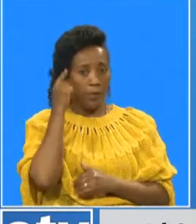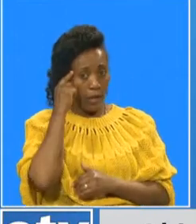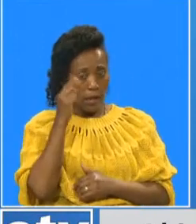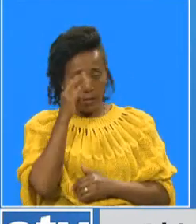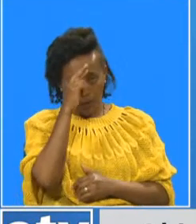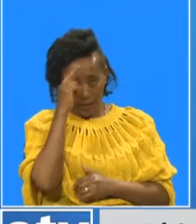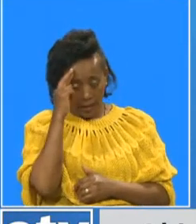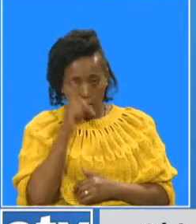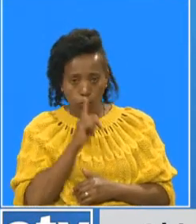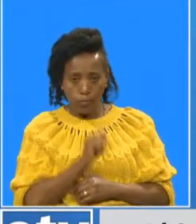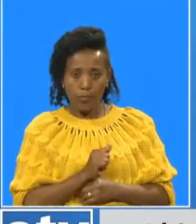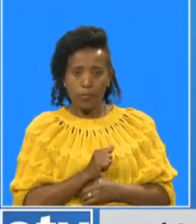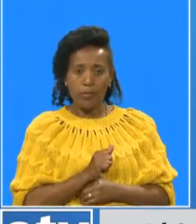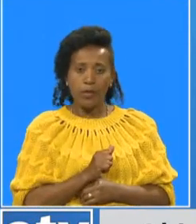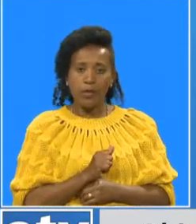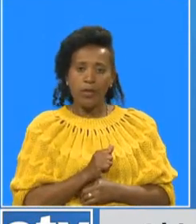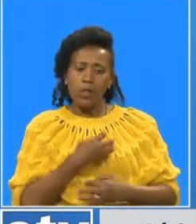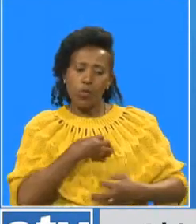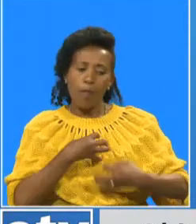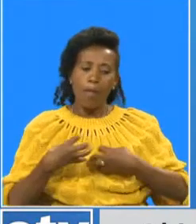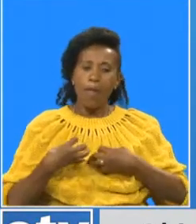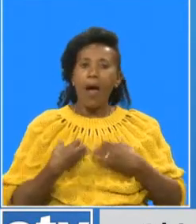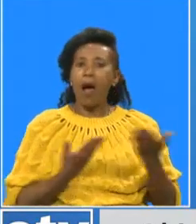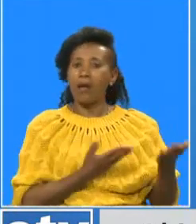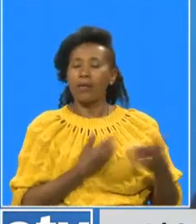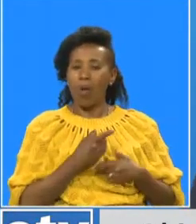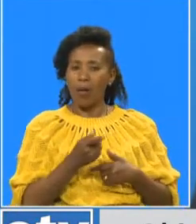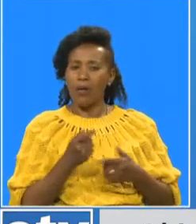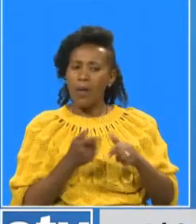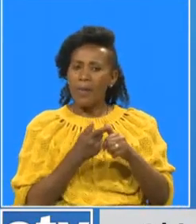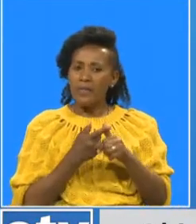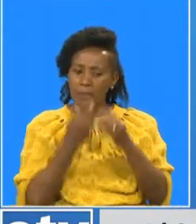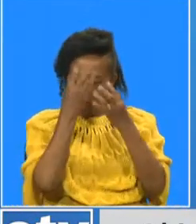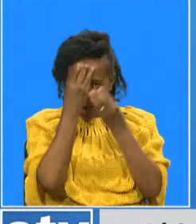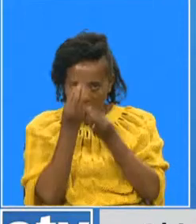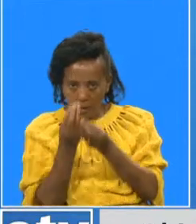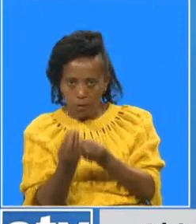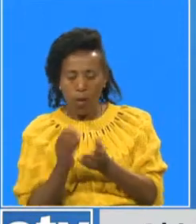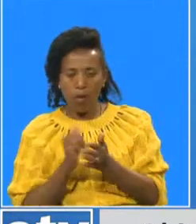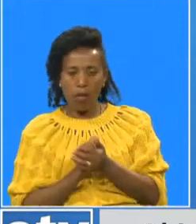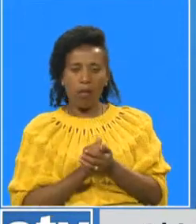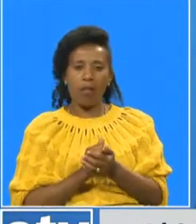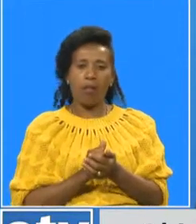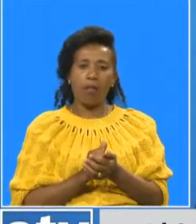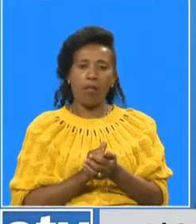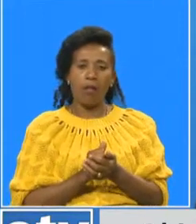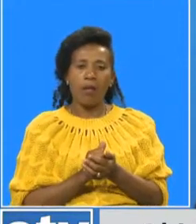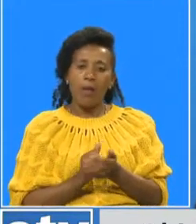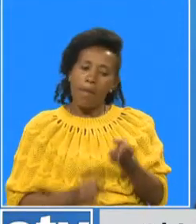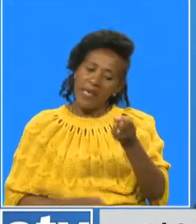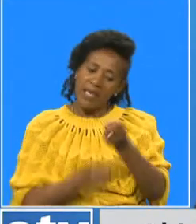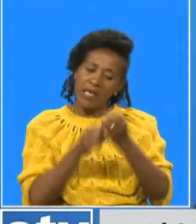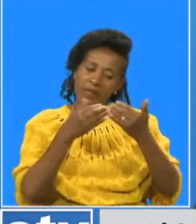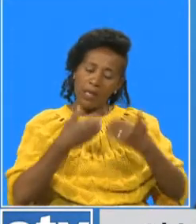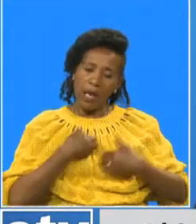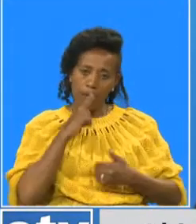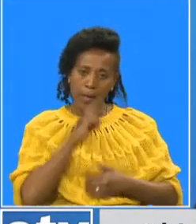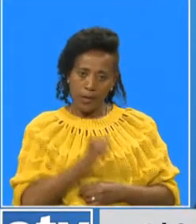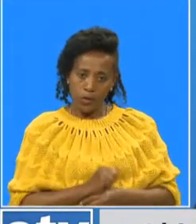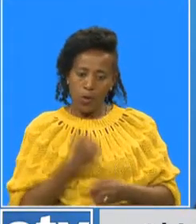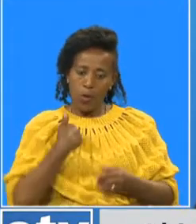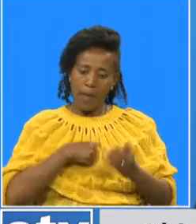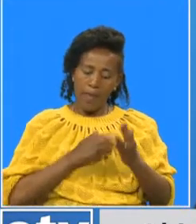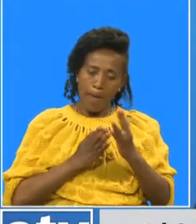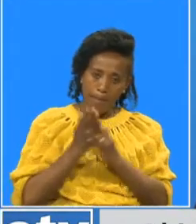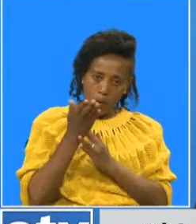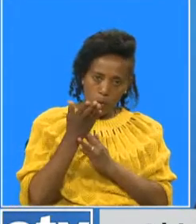ምክንያቱም ኮምፕሌን አድርገዋል በመጀመሪያ አመልክተዋል መደገፍ እንዳለባቸው